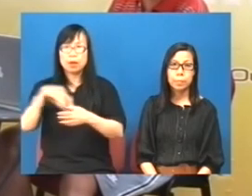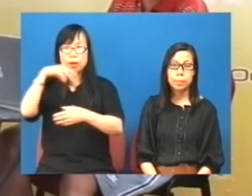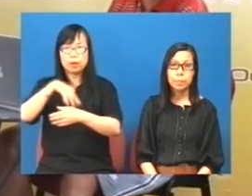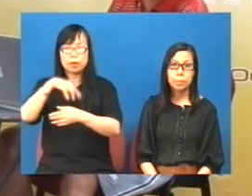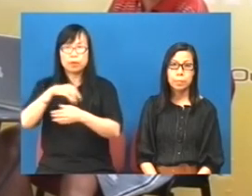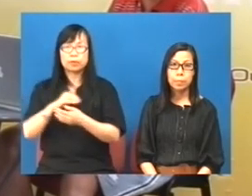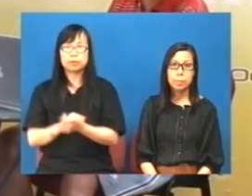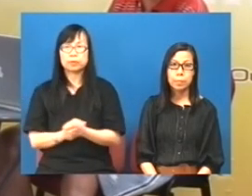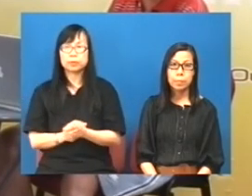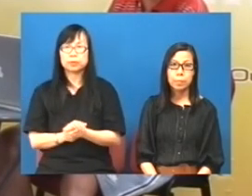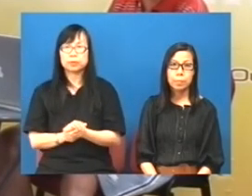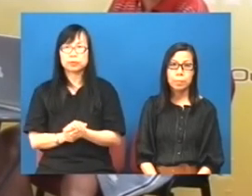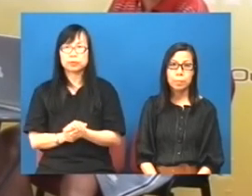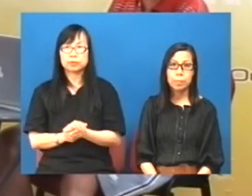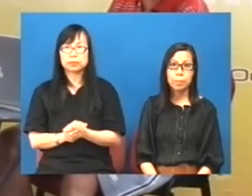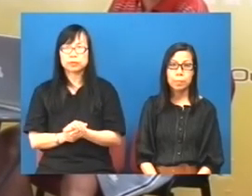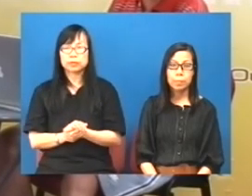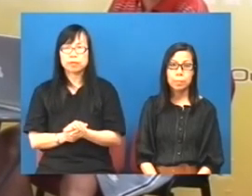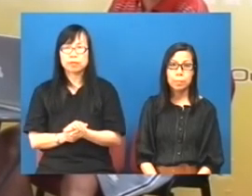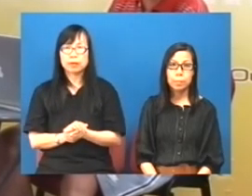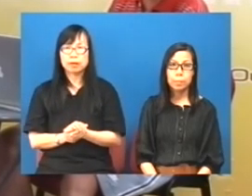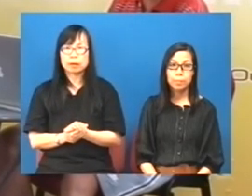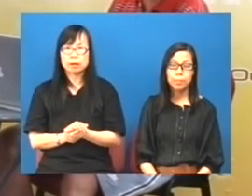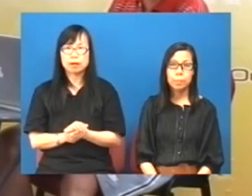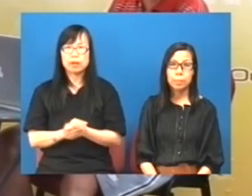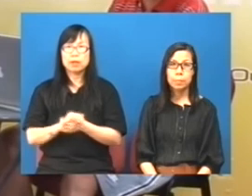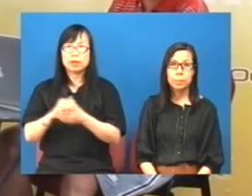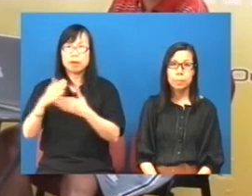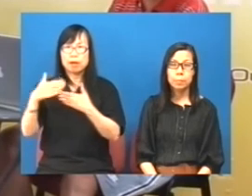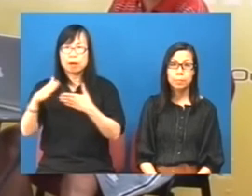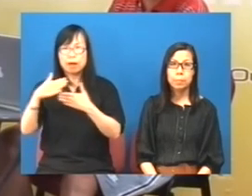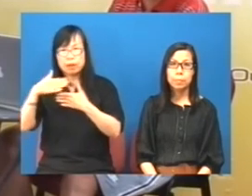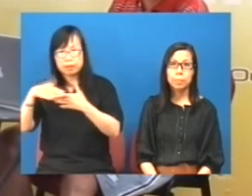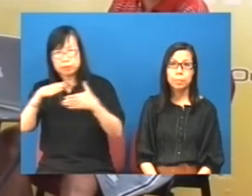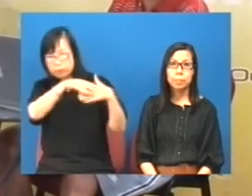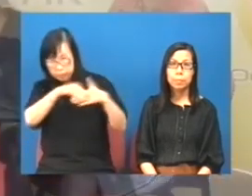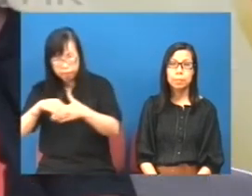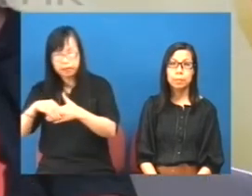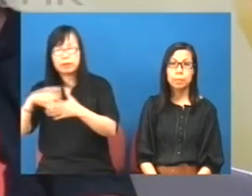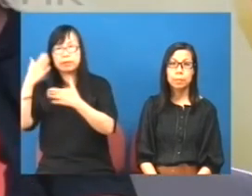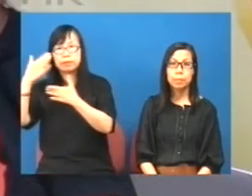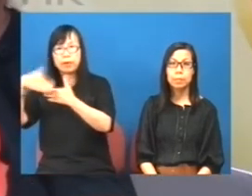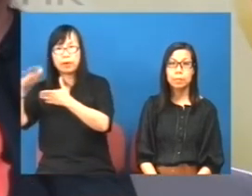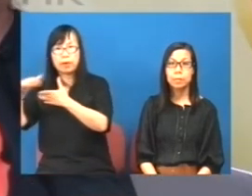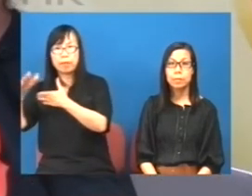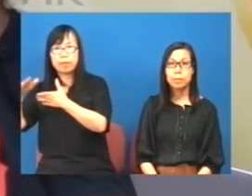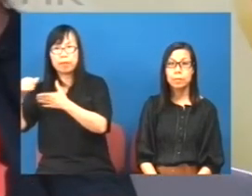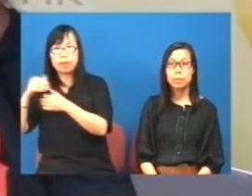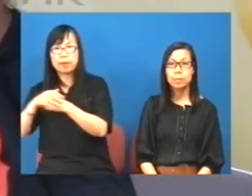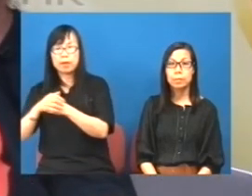行民政局外行領導外行領下去當然是